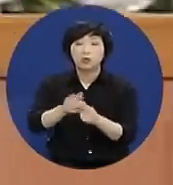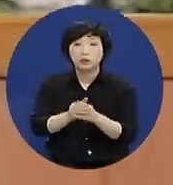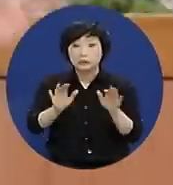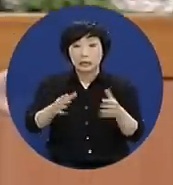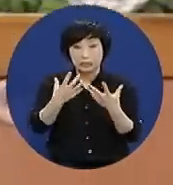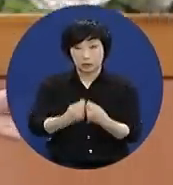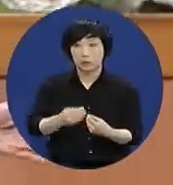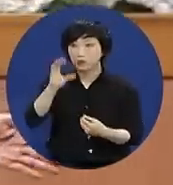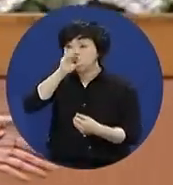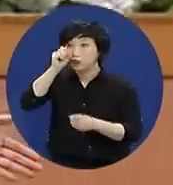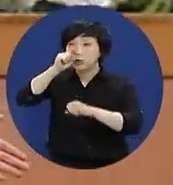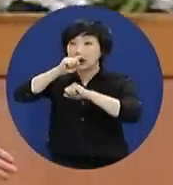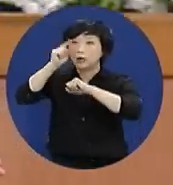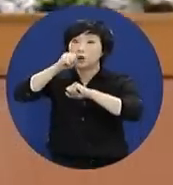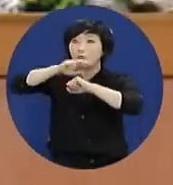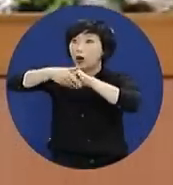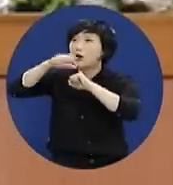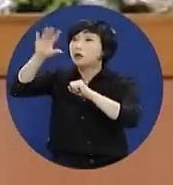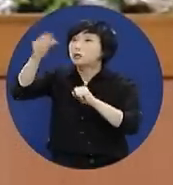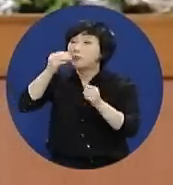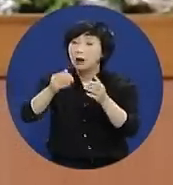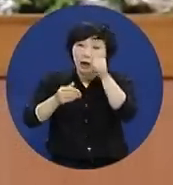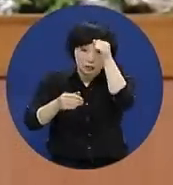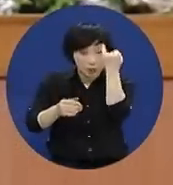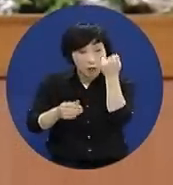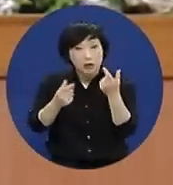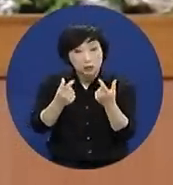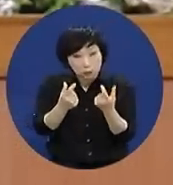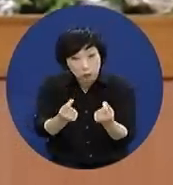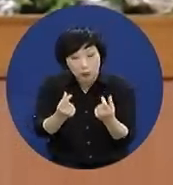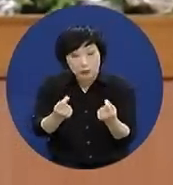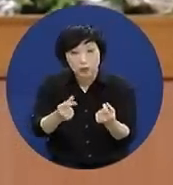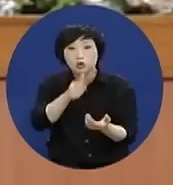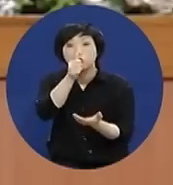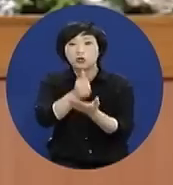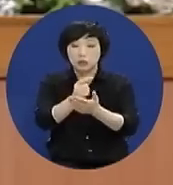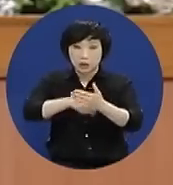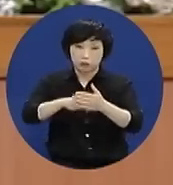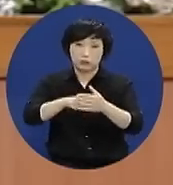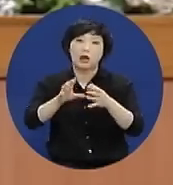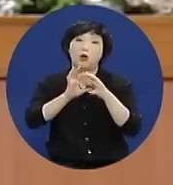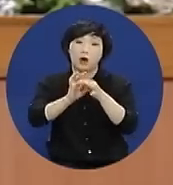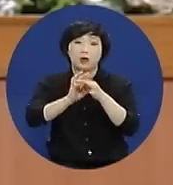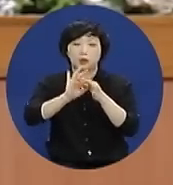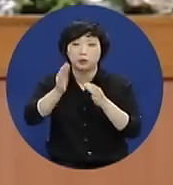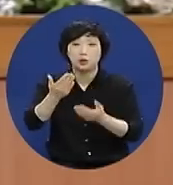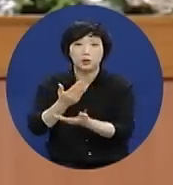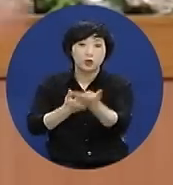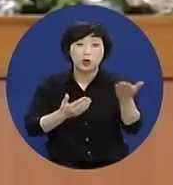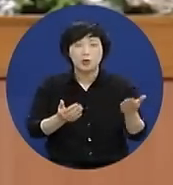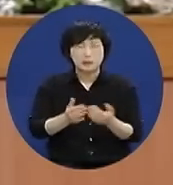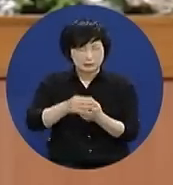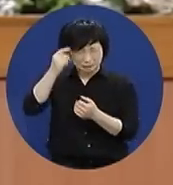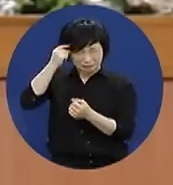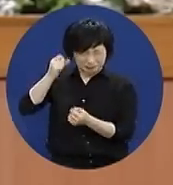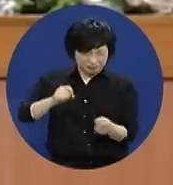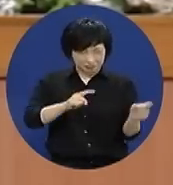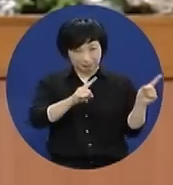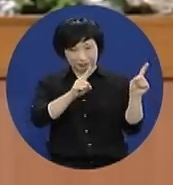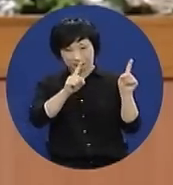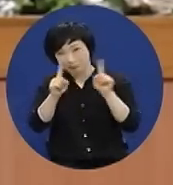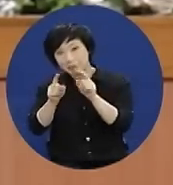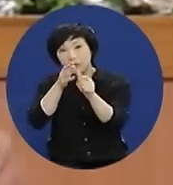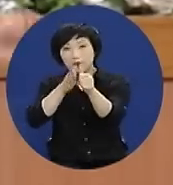命じた善悪の知識の木の実を食べたアダムとエヴァのようになって罪にするようになります私